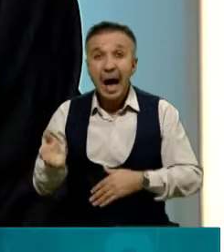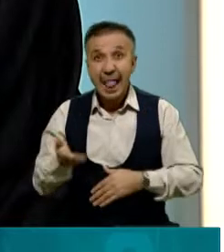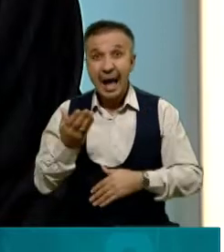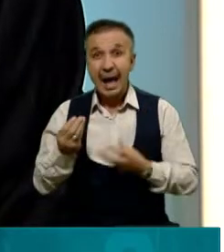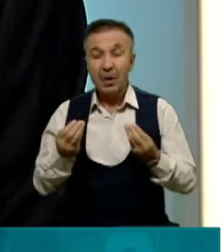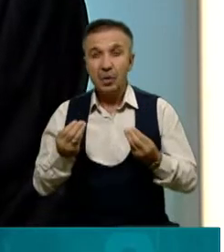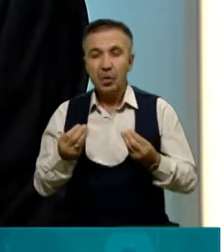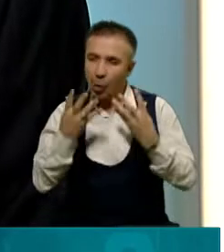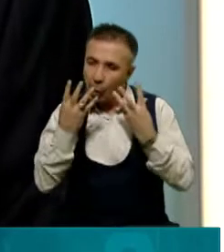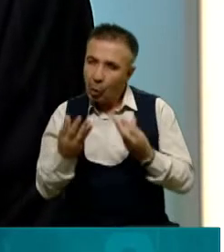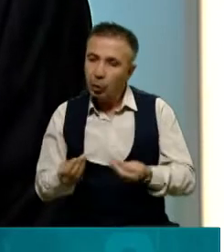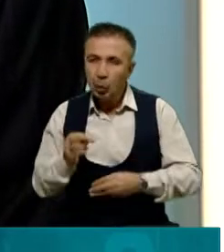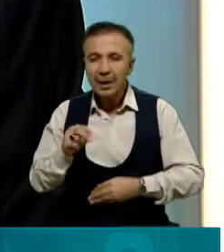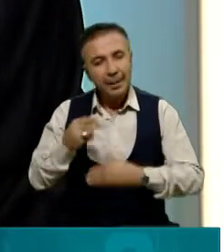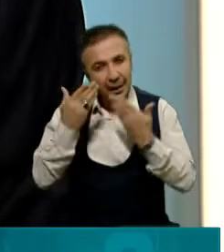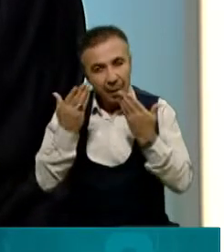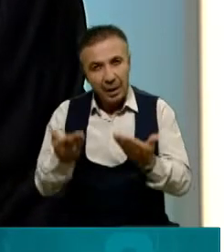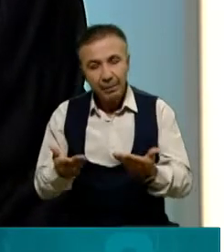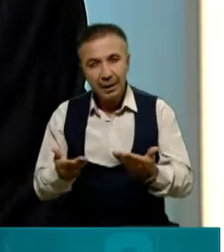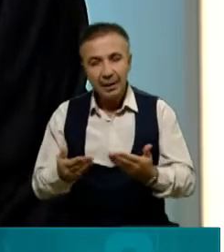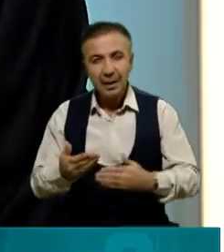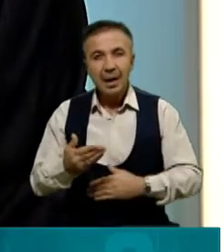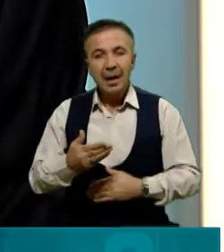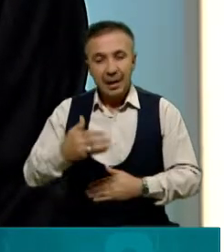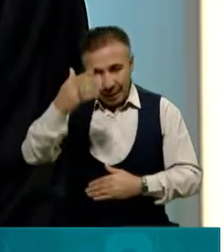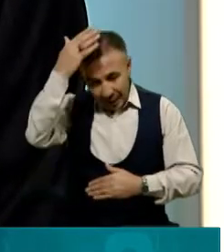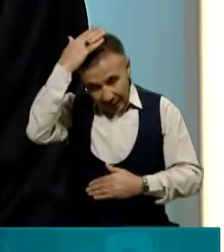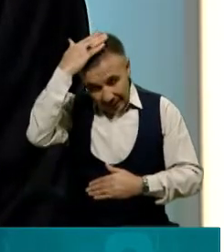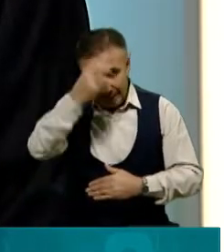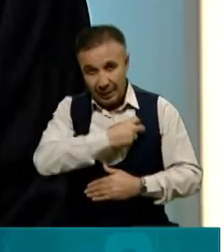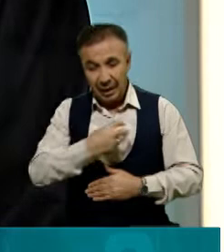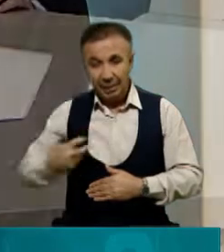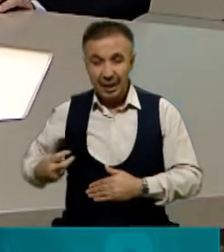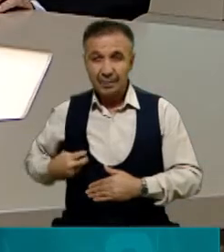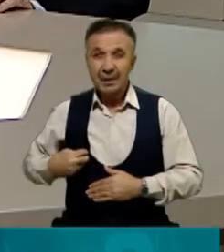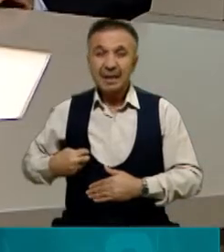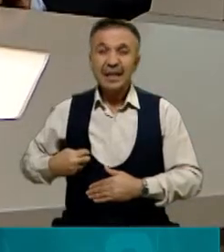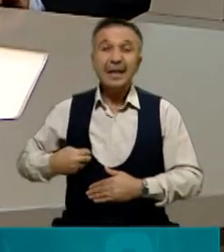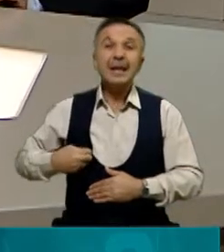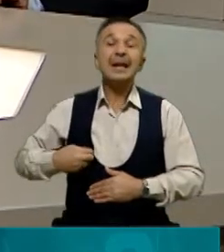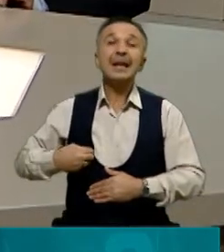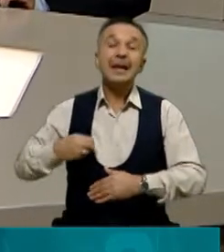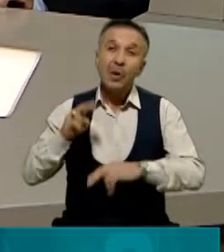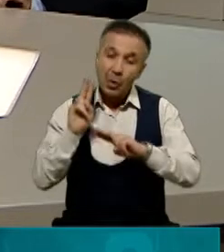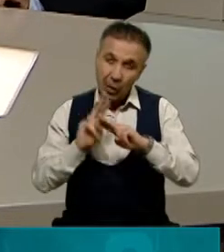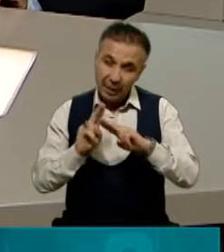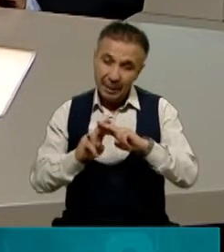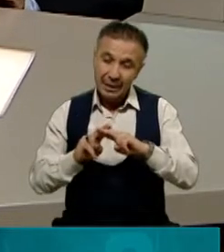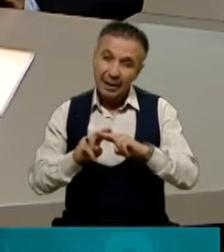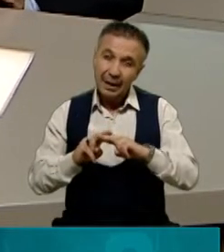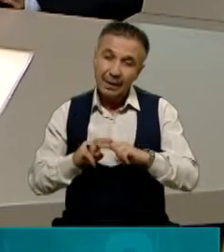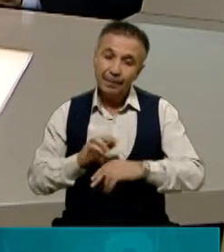olduğu gibi kabul etmekle, Hazreti Peygamber'in öğretmesiyle öyle kabul etmekle olur. Yani nedenin içini